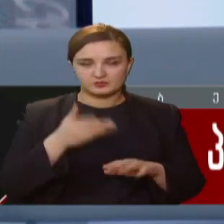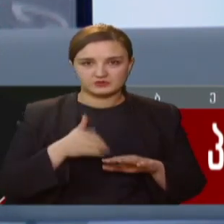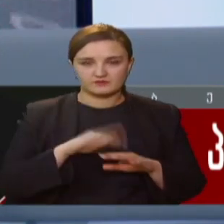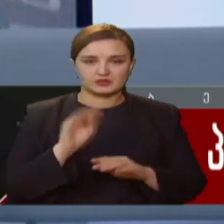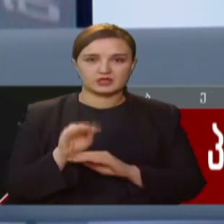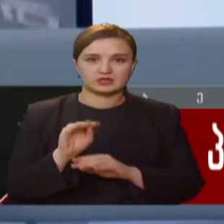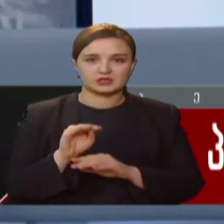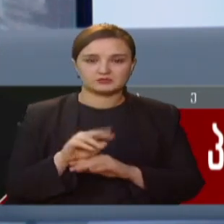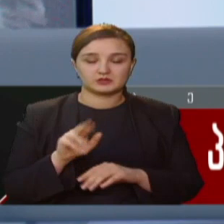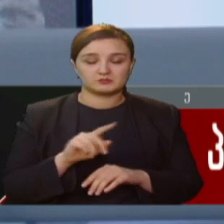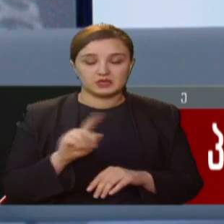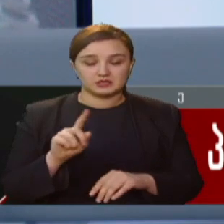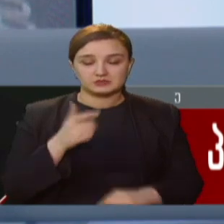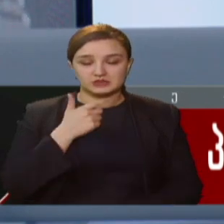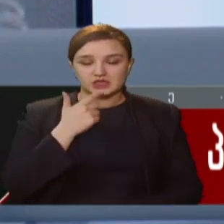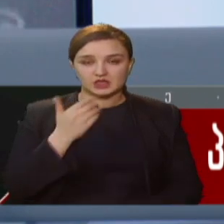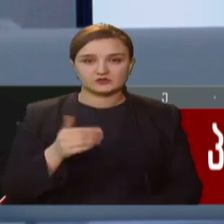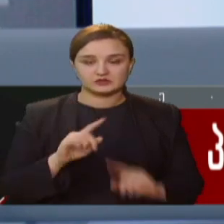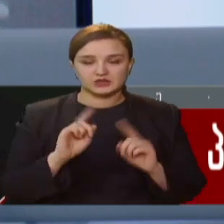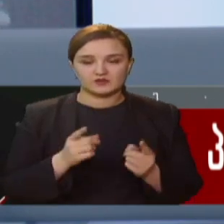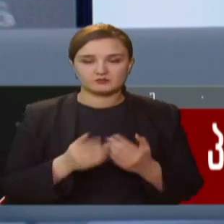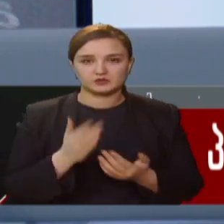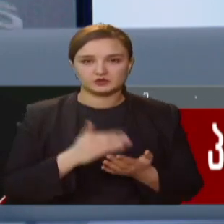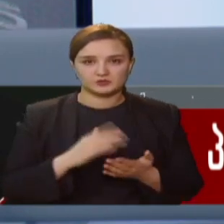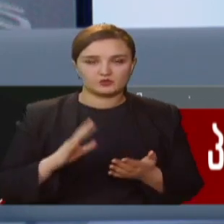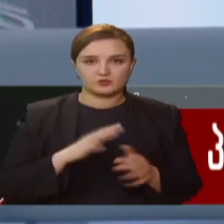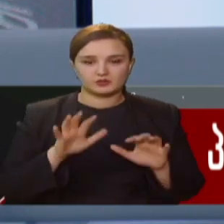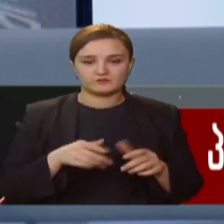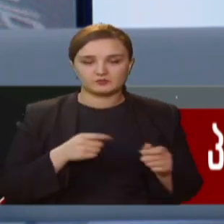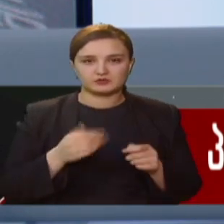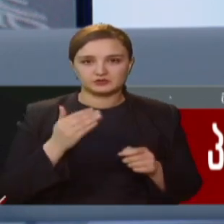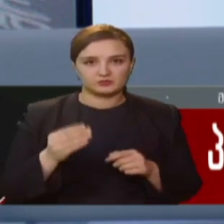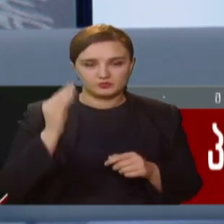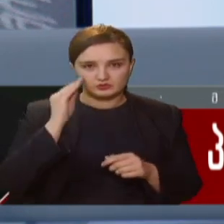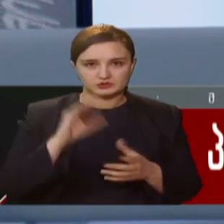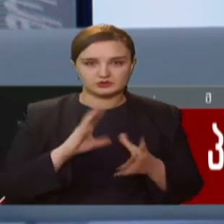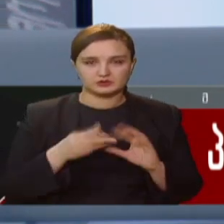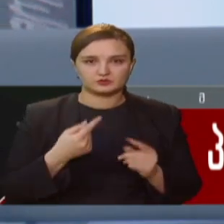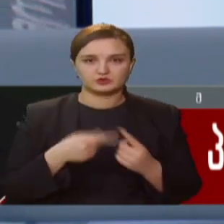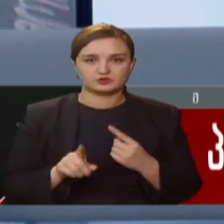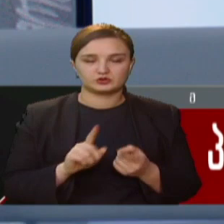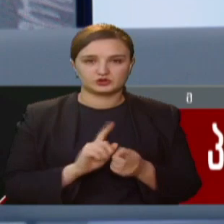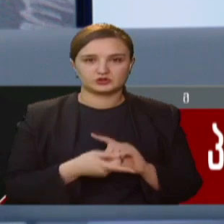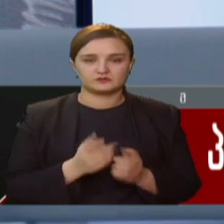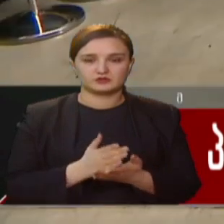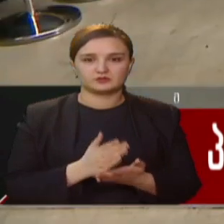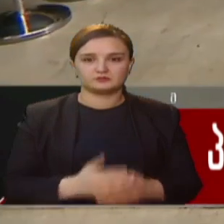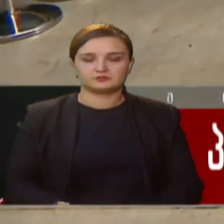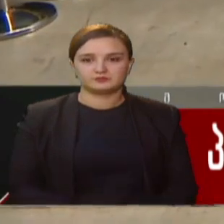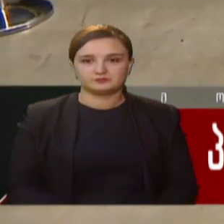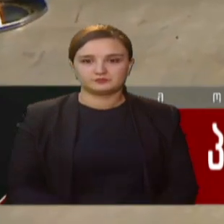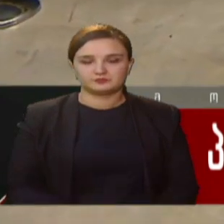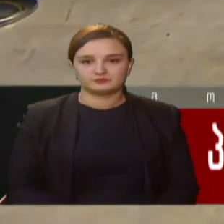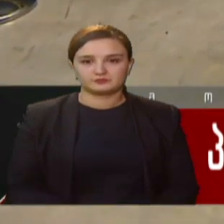მწვავე დაკრიტიკებდა, თუმცა მიხელ სააკაშვილის დაკავების შემდეგ ექს-პრეზიდენტის მიმართ პოზიცია რადიკალურად შეცვალა.